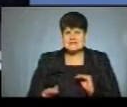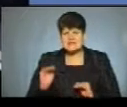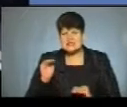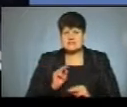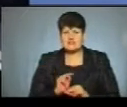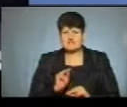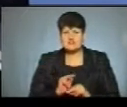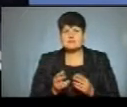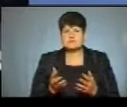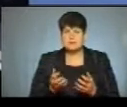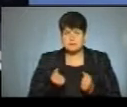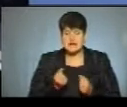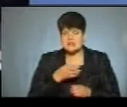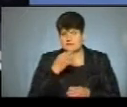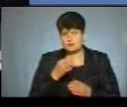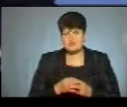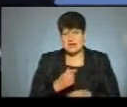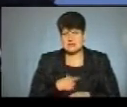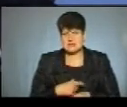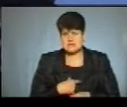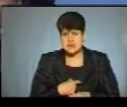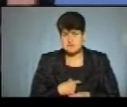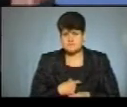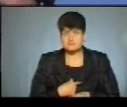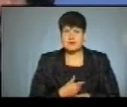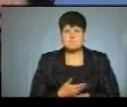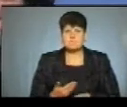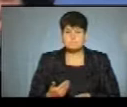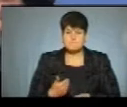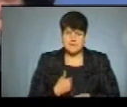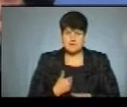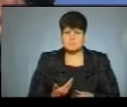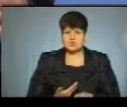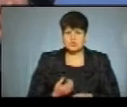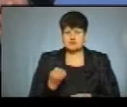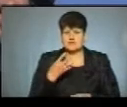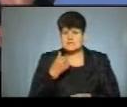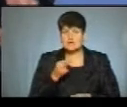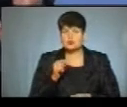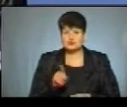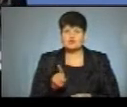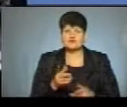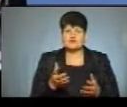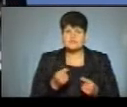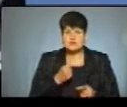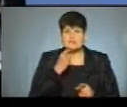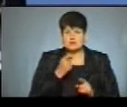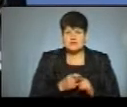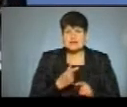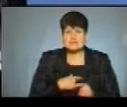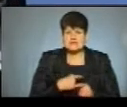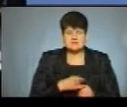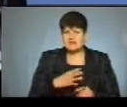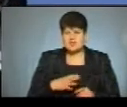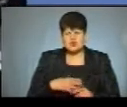вчать брати відповідальність на себе. Ми пережили 14-й рік лише тому, що взяли відповідальність всі разом на себе, не